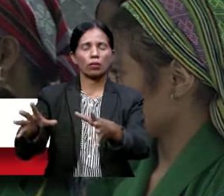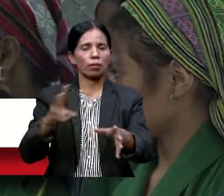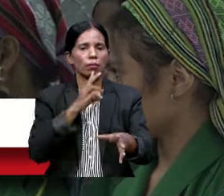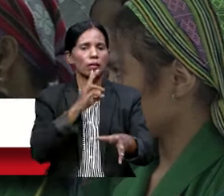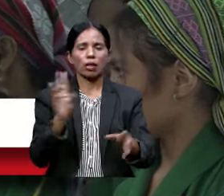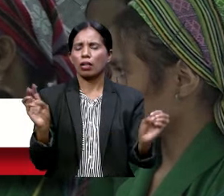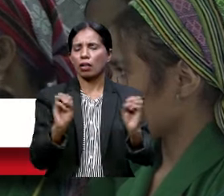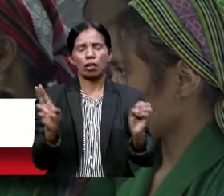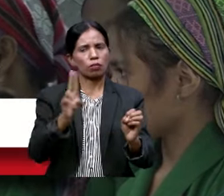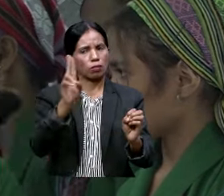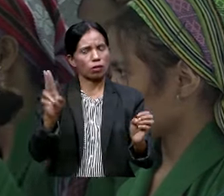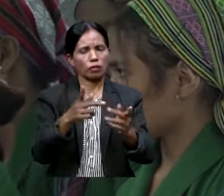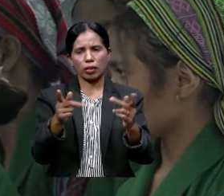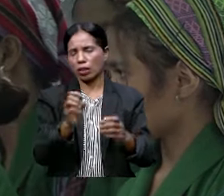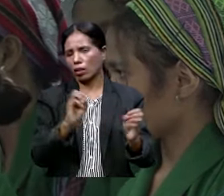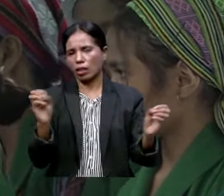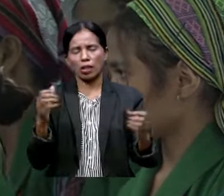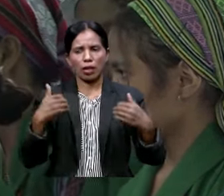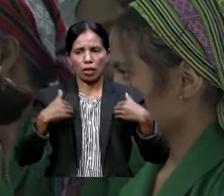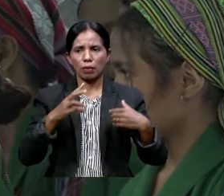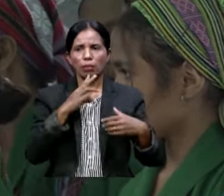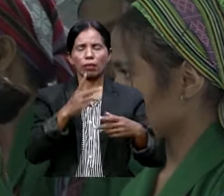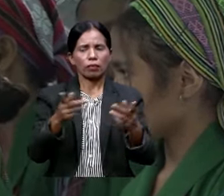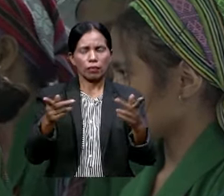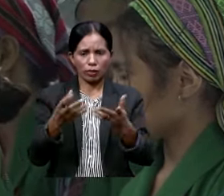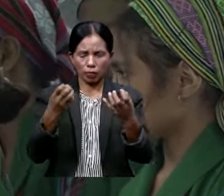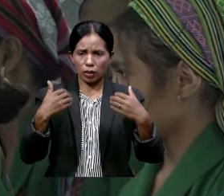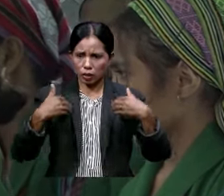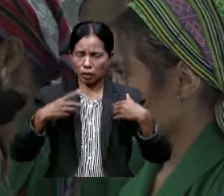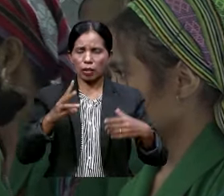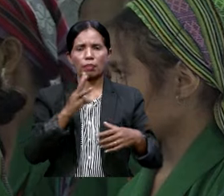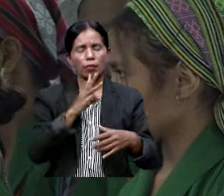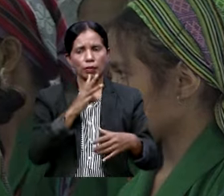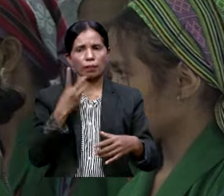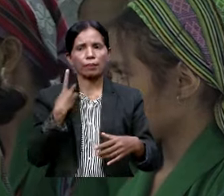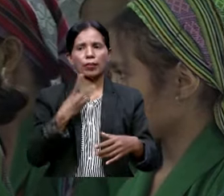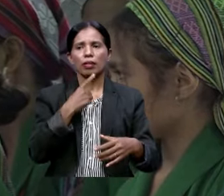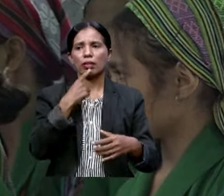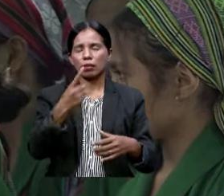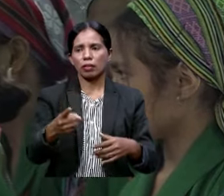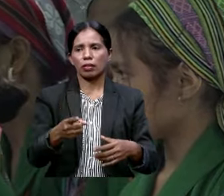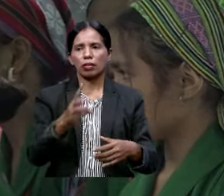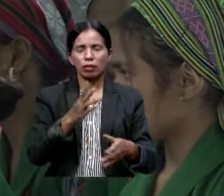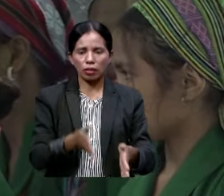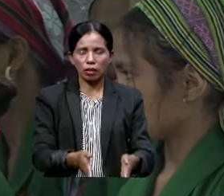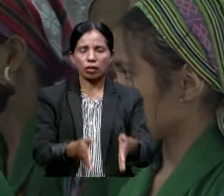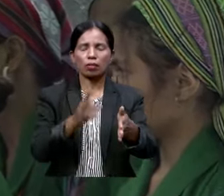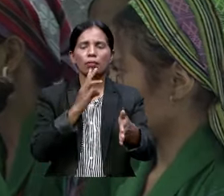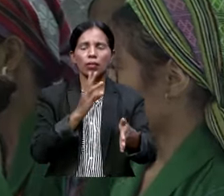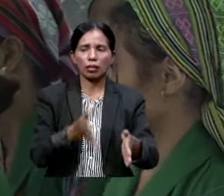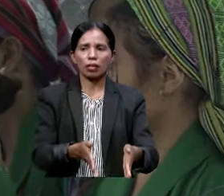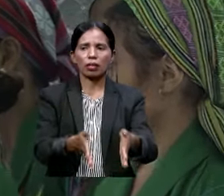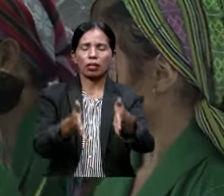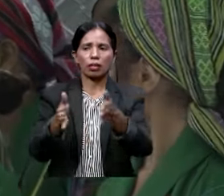balu ladung ihe be. Balu la ihe liu be. Be fatim barak ihe be. Ita reklama mak irigasaun.